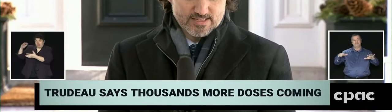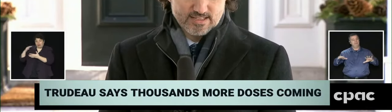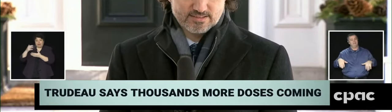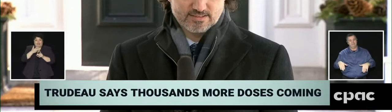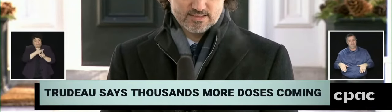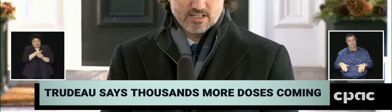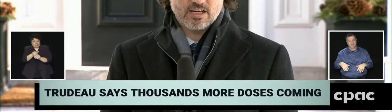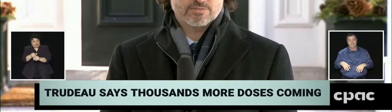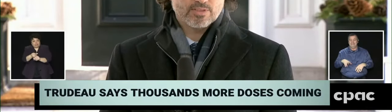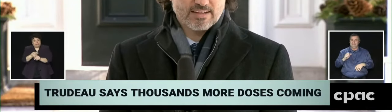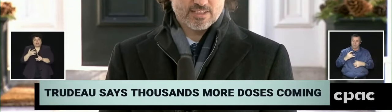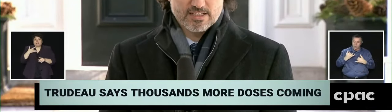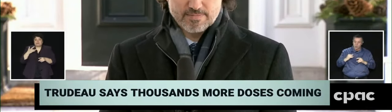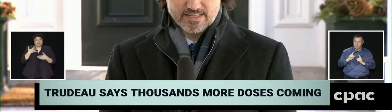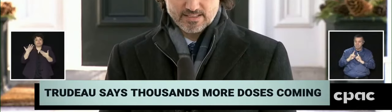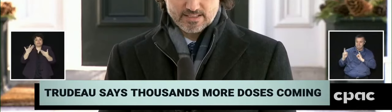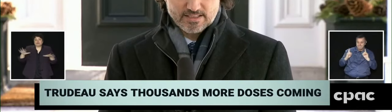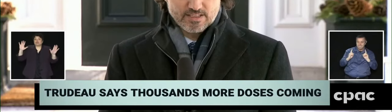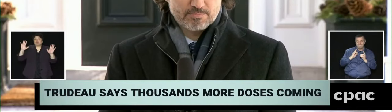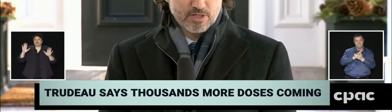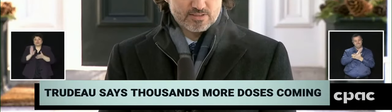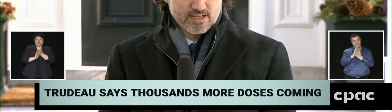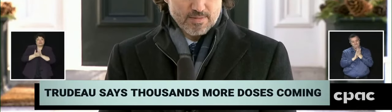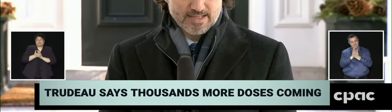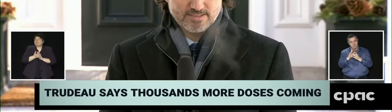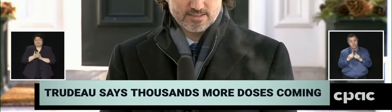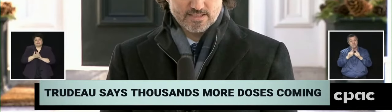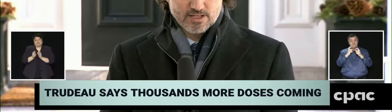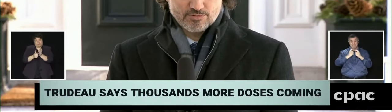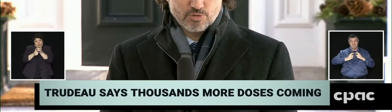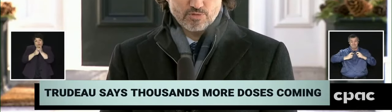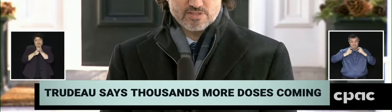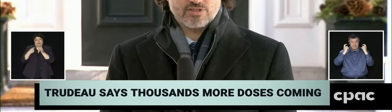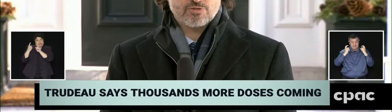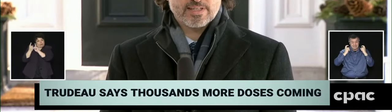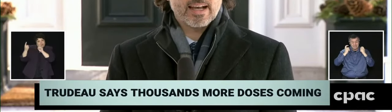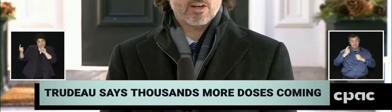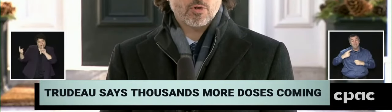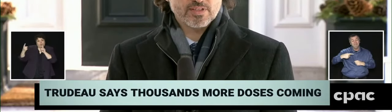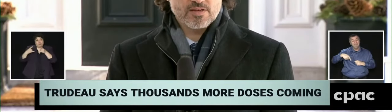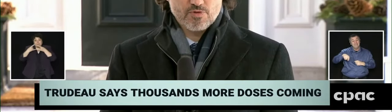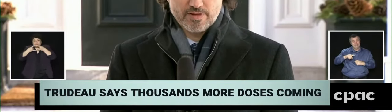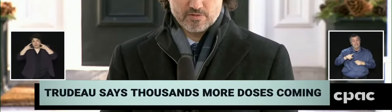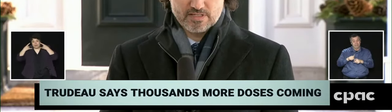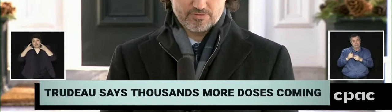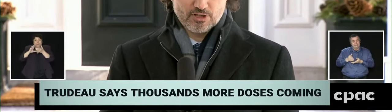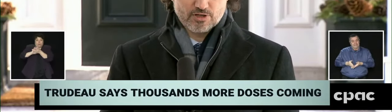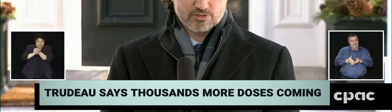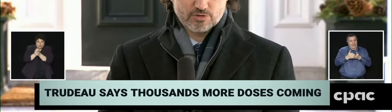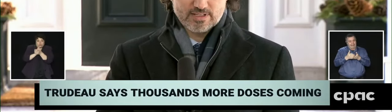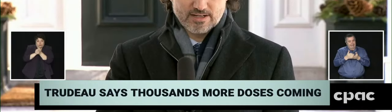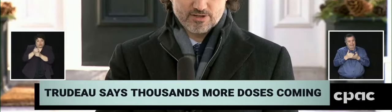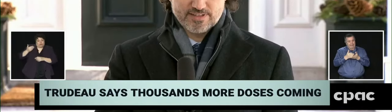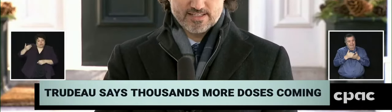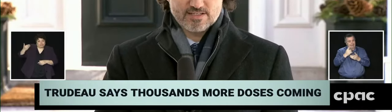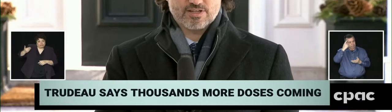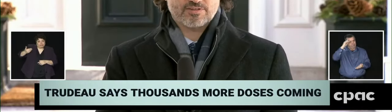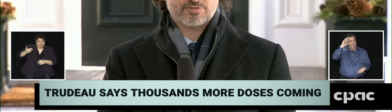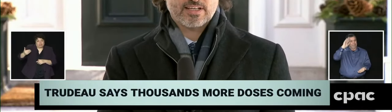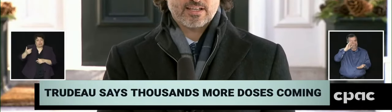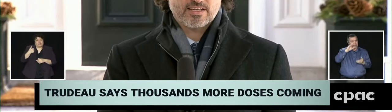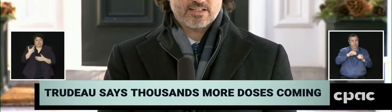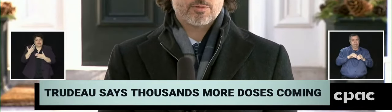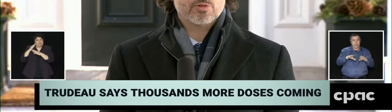vos distances, en vous lavant les mains et en portant le masque, vous continuez à contribuer aux efforts contre la COVID-19.